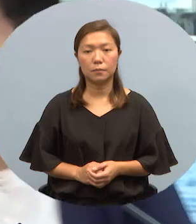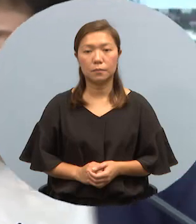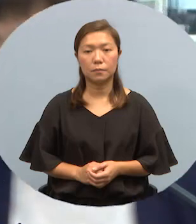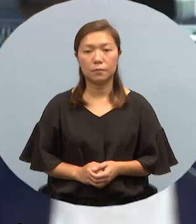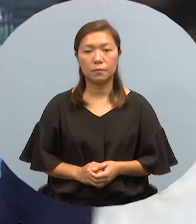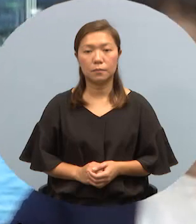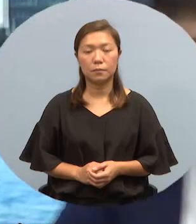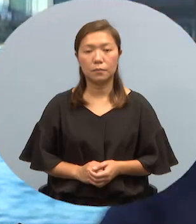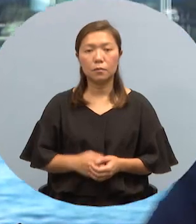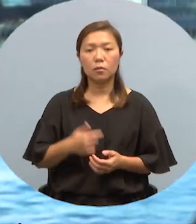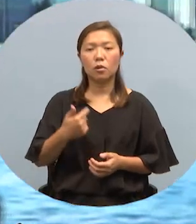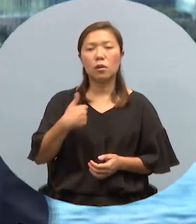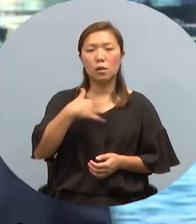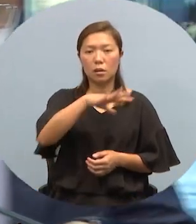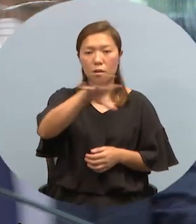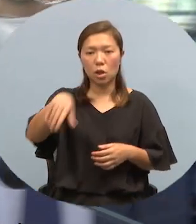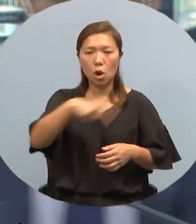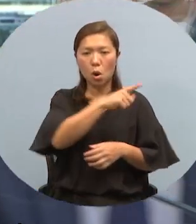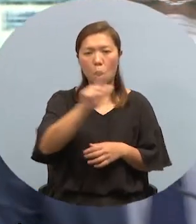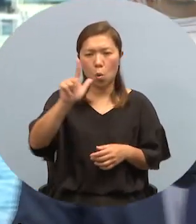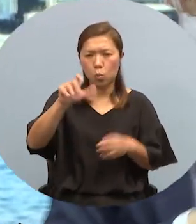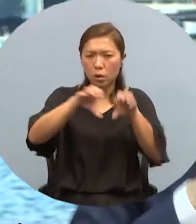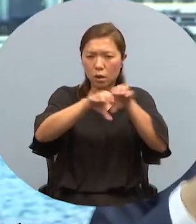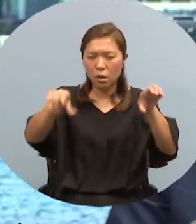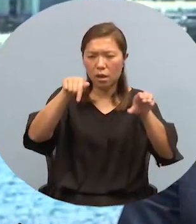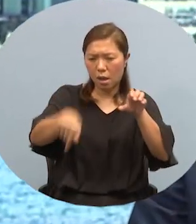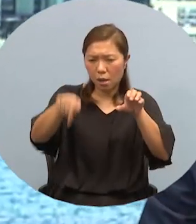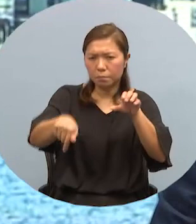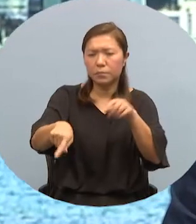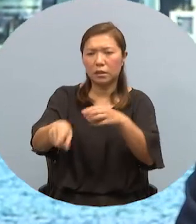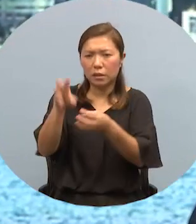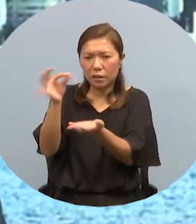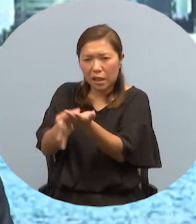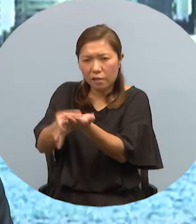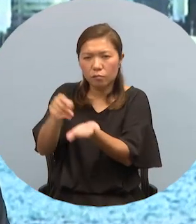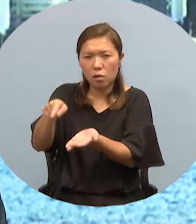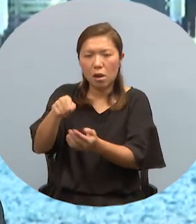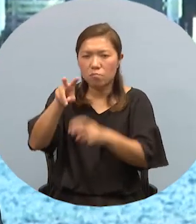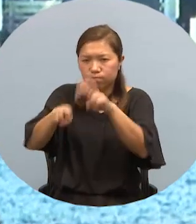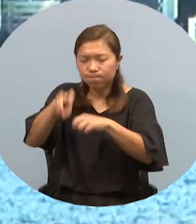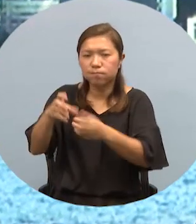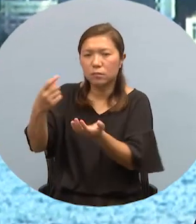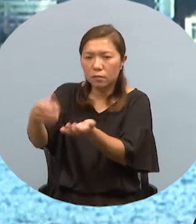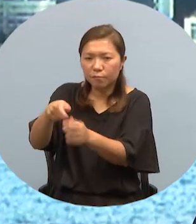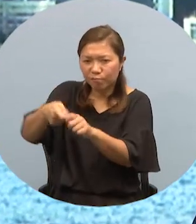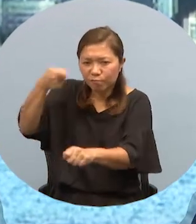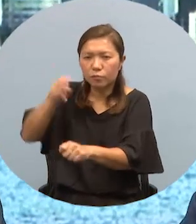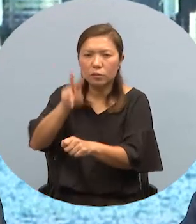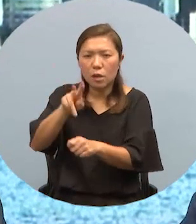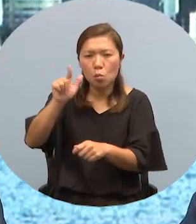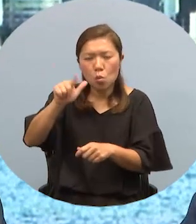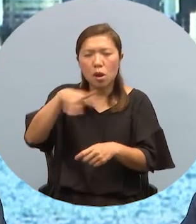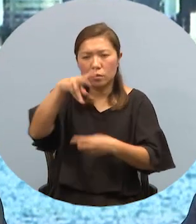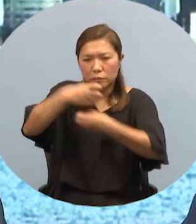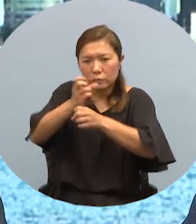我哋係喺個污水渠嘅比較下游嘅地方咧，去攞嗰個污水樣本去化驗嘅。咁